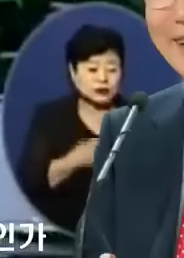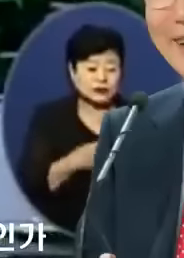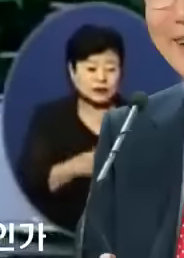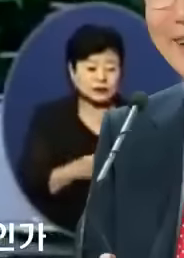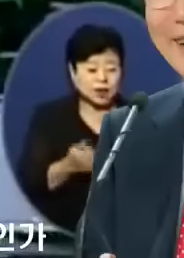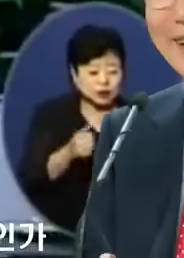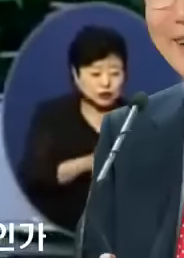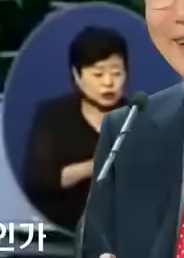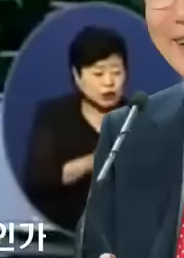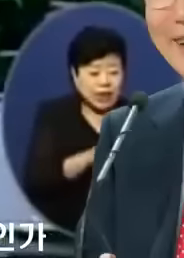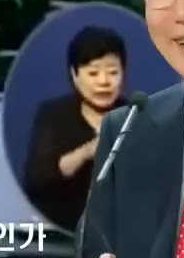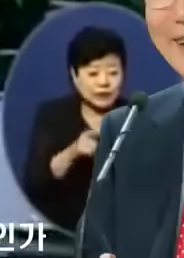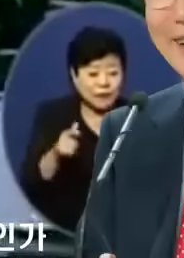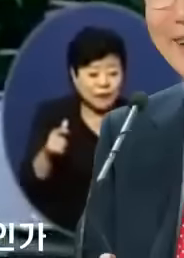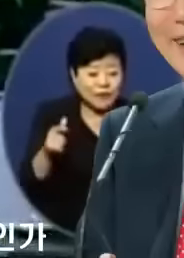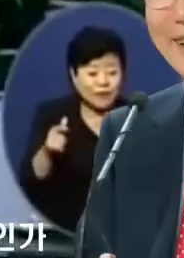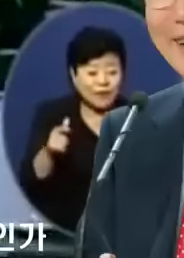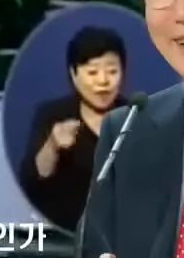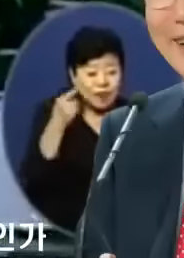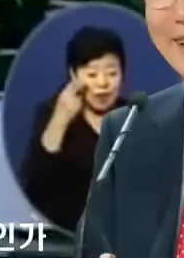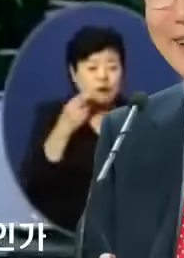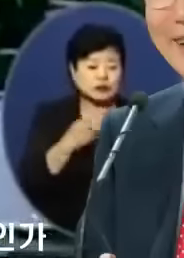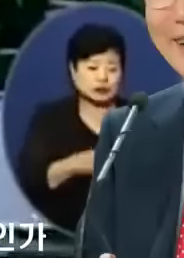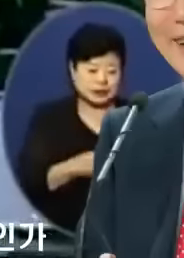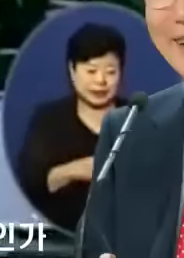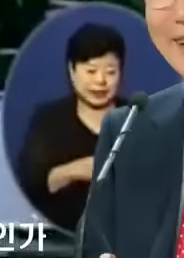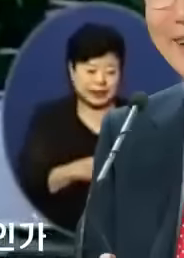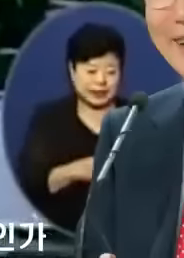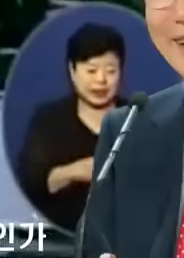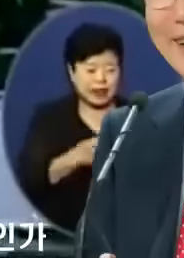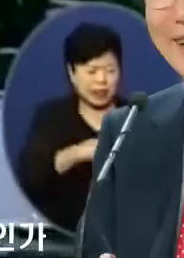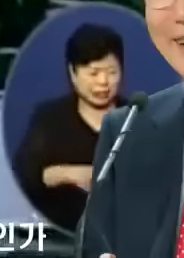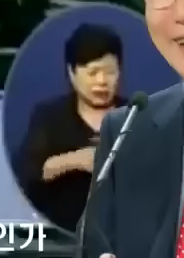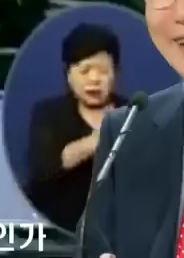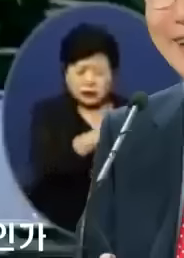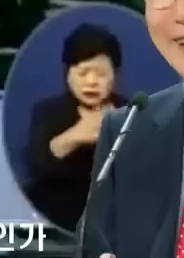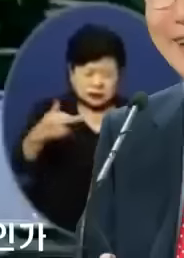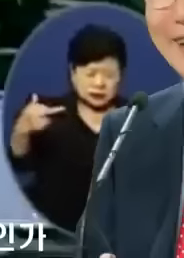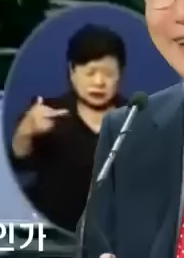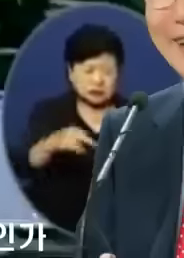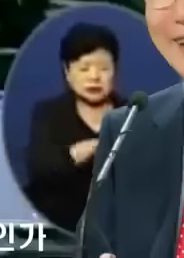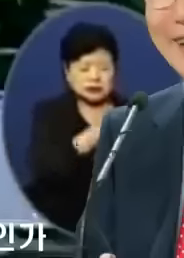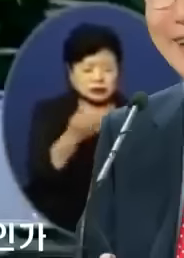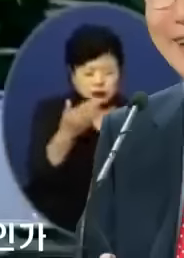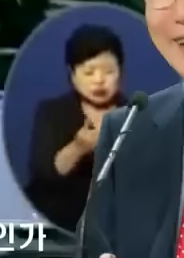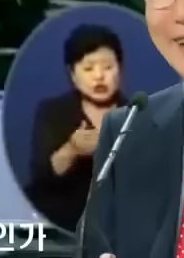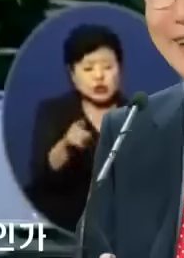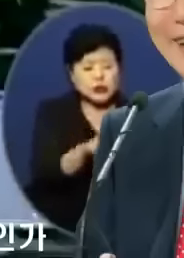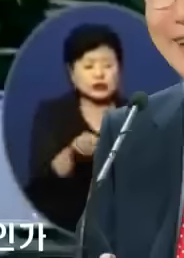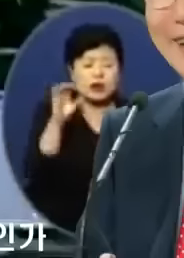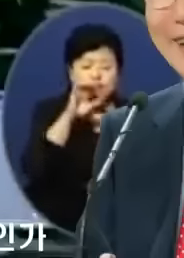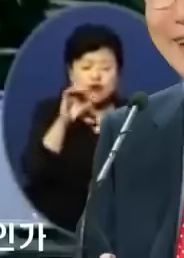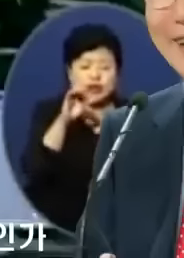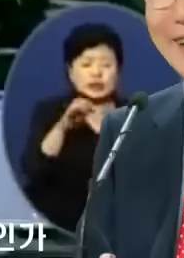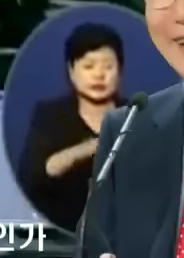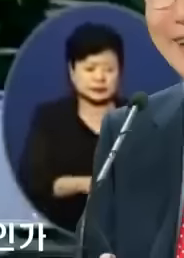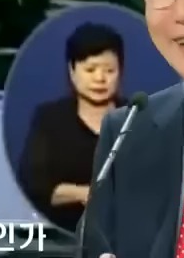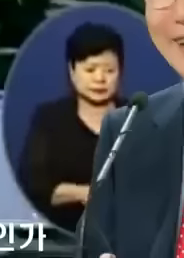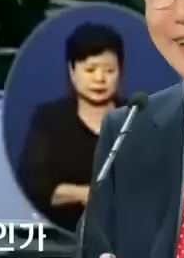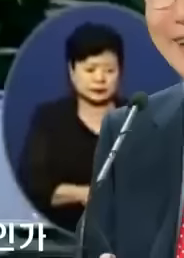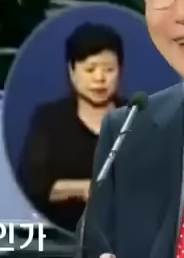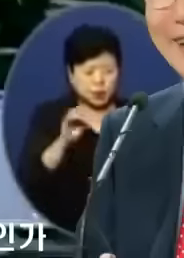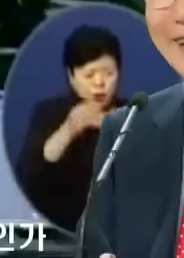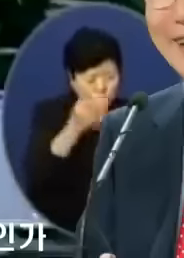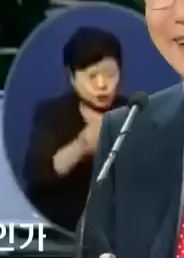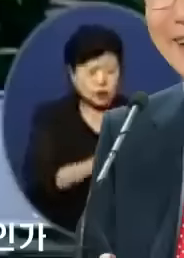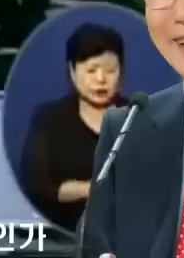바울을 죽이려고 하는 것이 아니라 바울에게 더 큰 능력을 주기 위해서 그렇게 하는 것입니다.